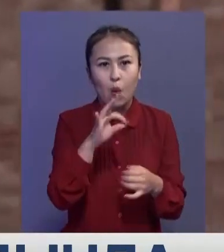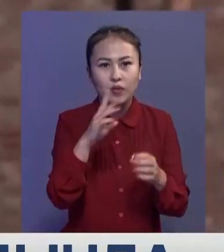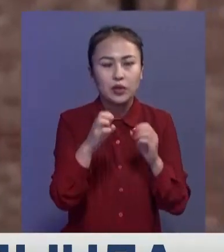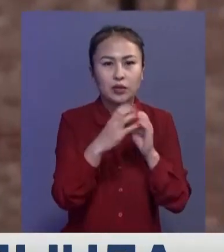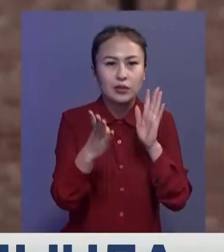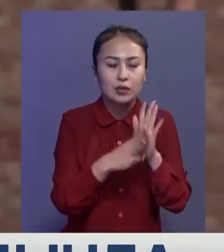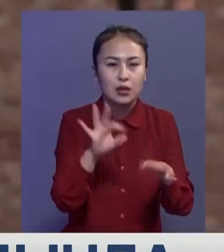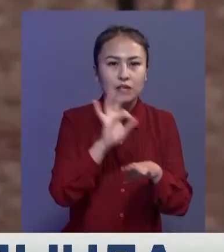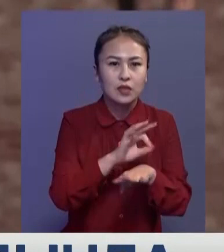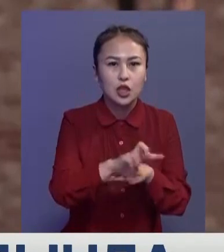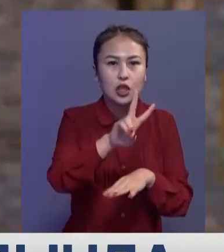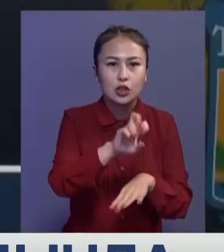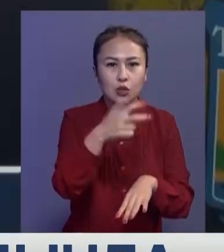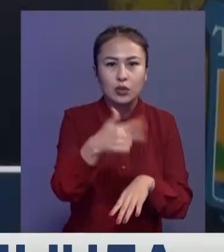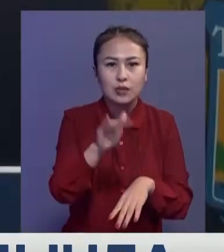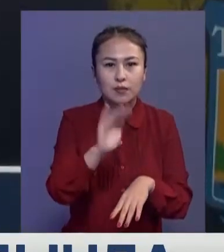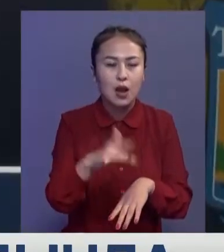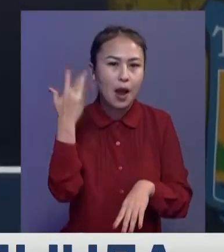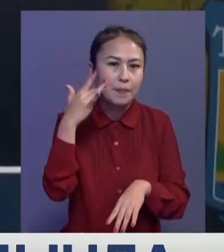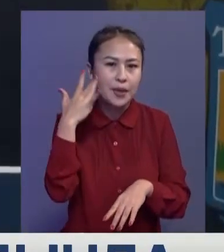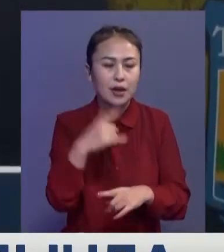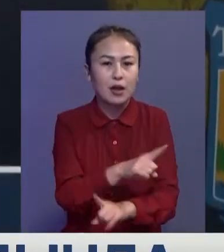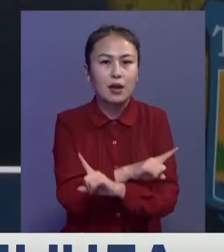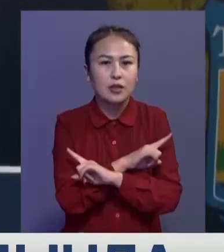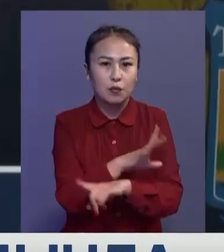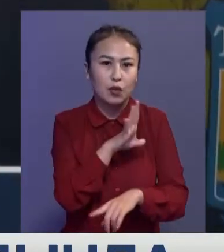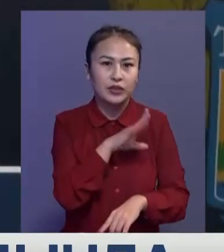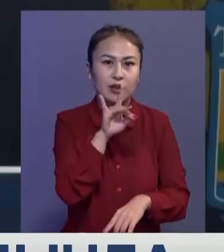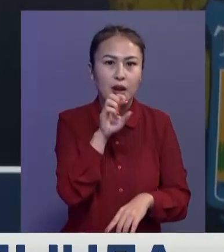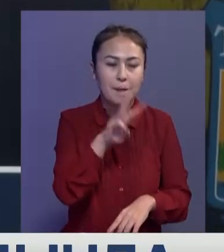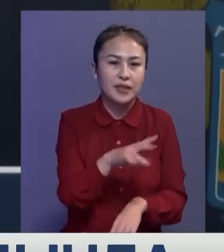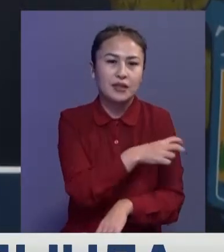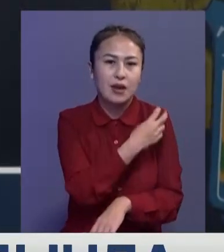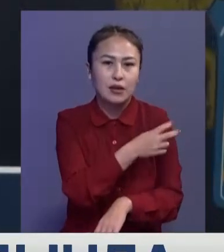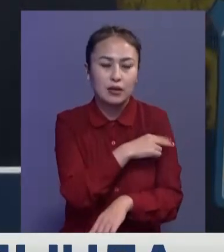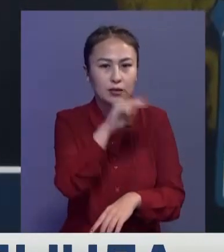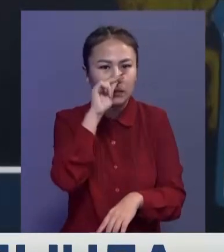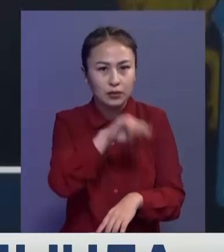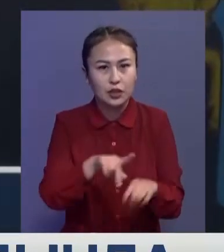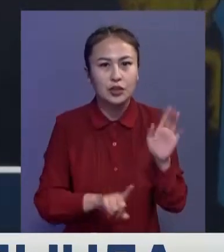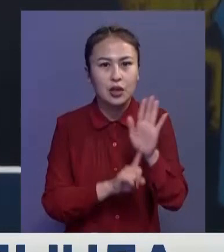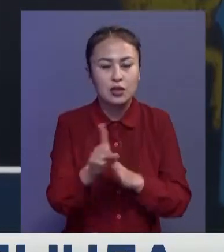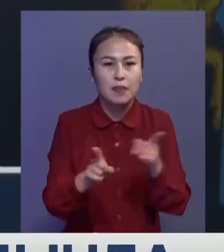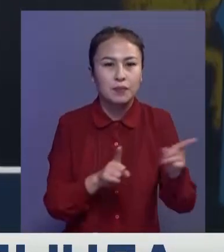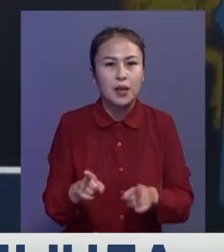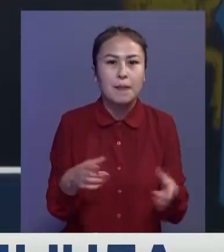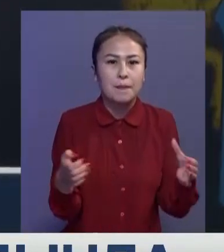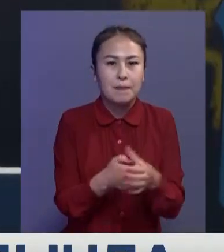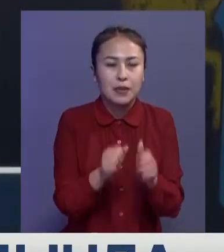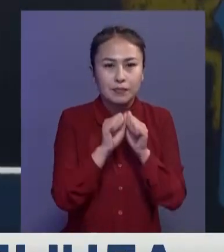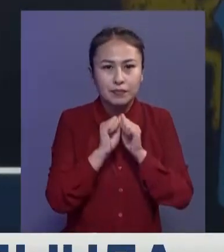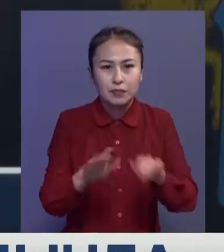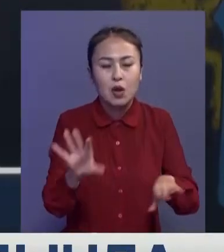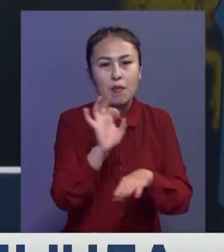індетінен 230 мыңнан аса америкалық қайтыс болды. Трамп болса, дәрігерлерді кінәлауға көшті. Пандемияның арқасында